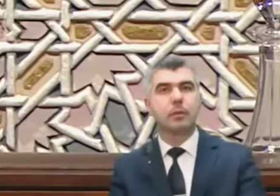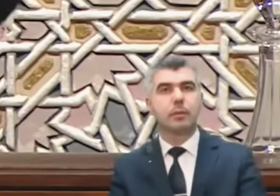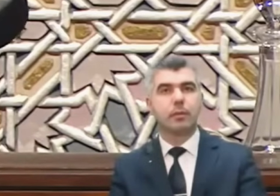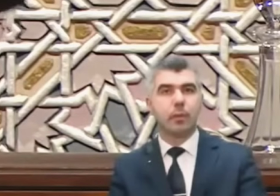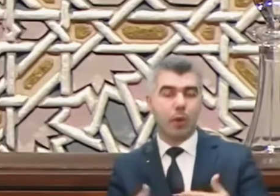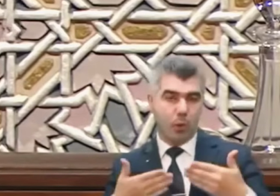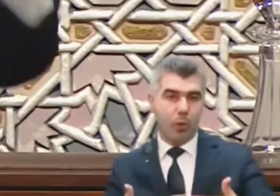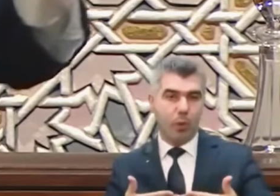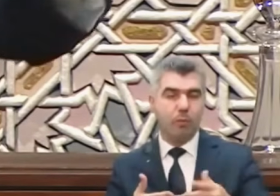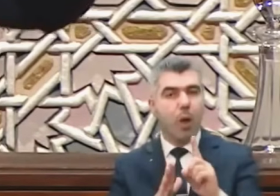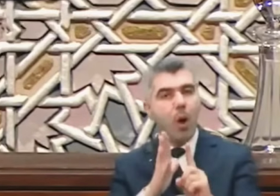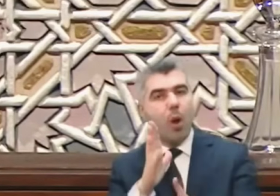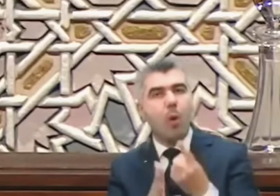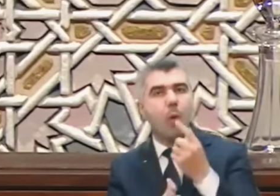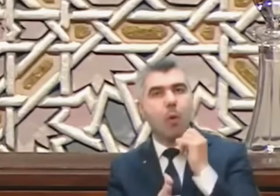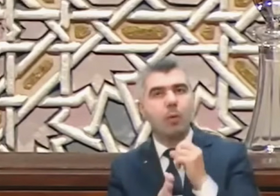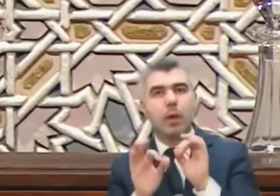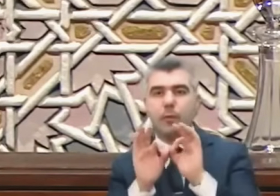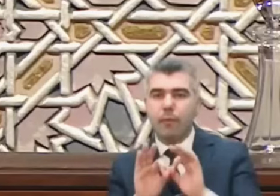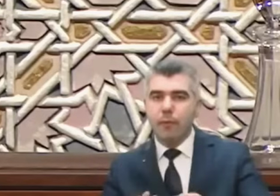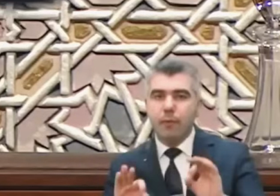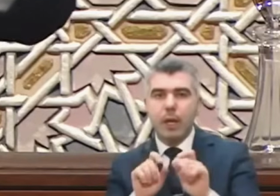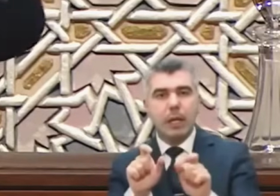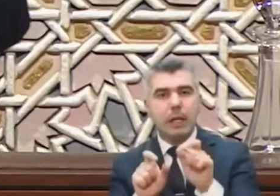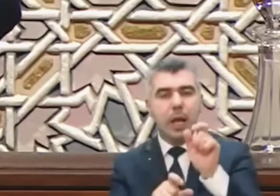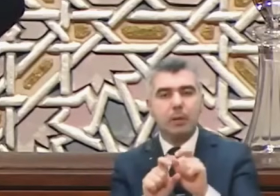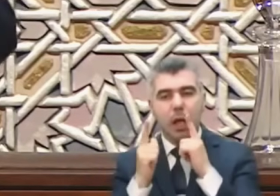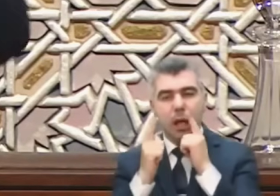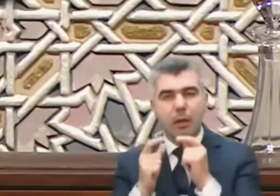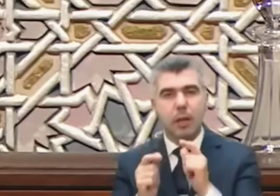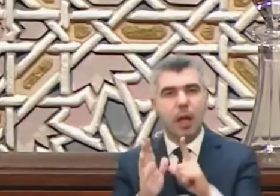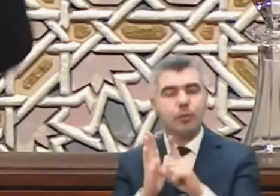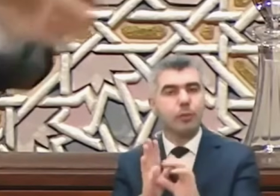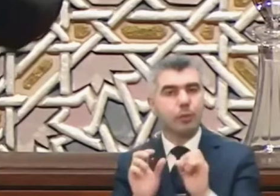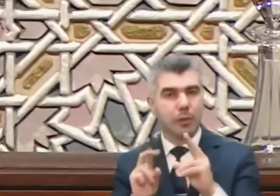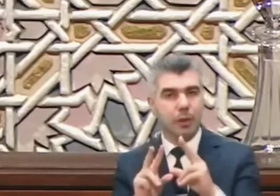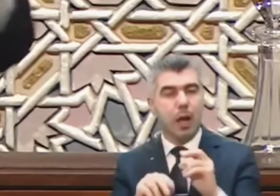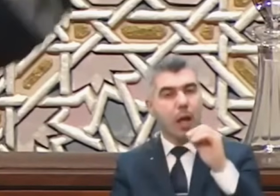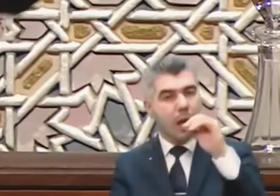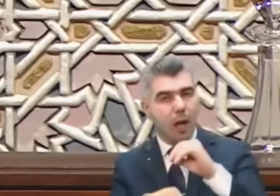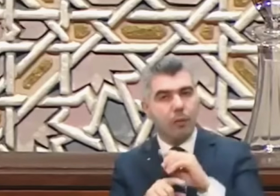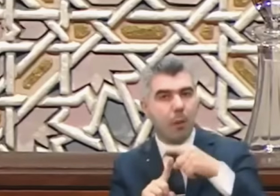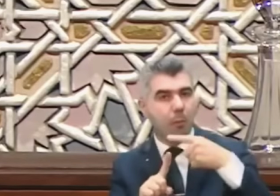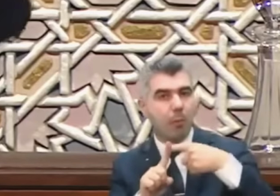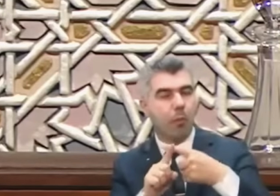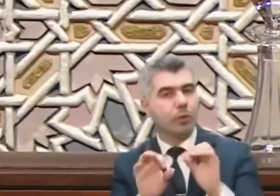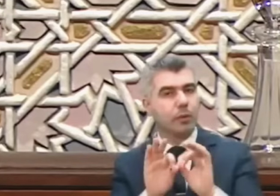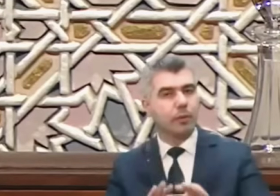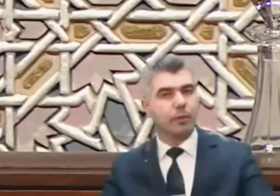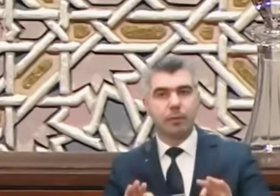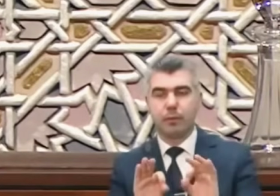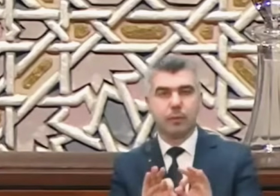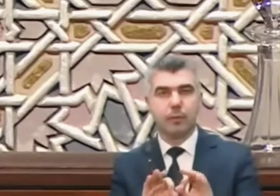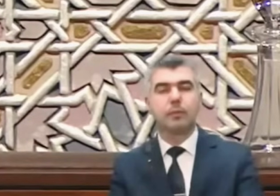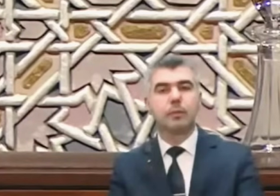اليوم حاله لان ما كانوش الناس منتبهين للقانون، مقبول. ولكن فوق هذا لا، باش نبداو